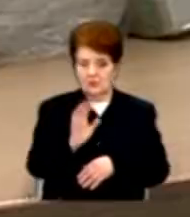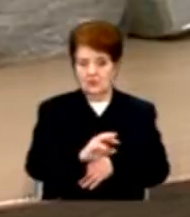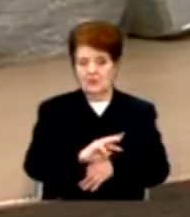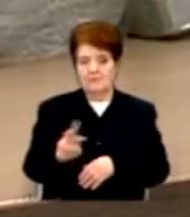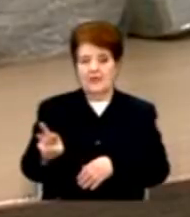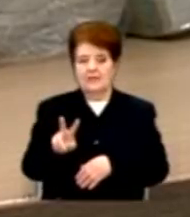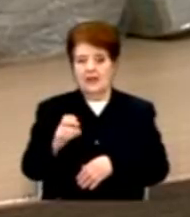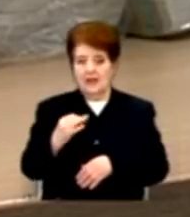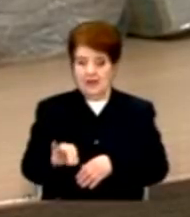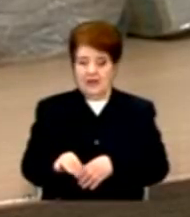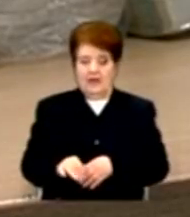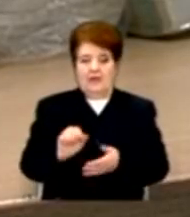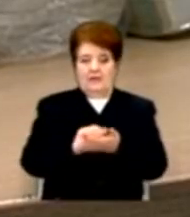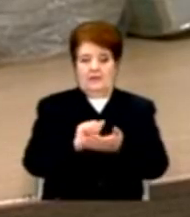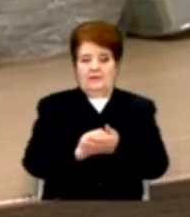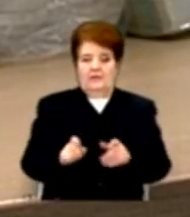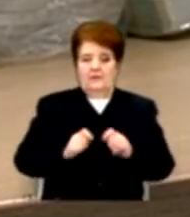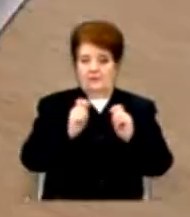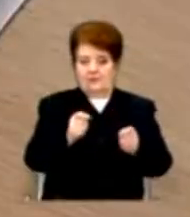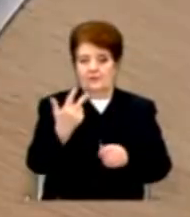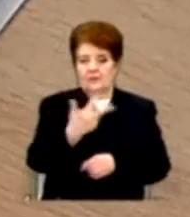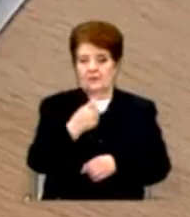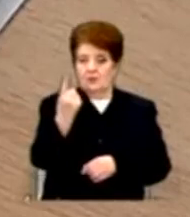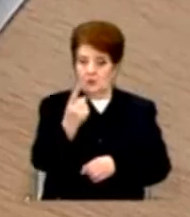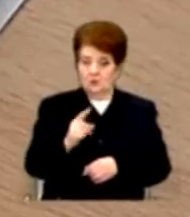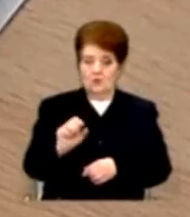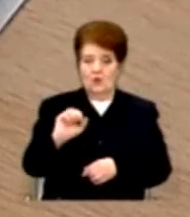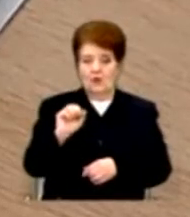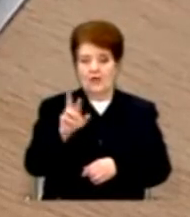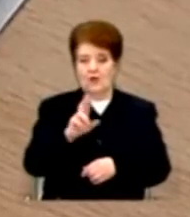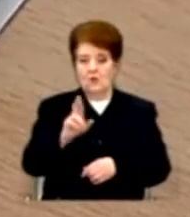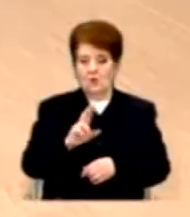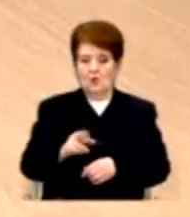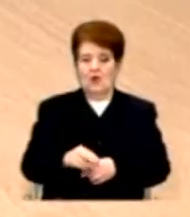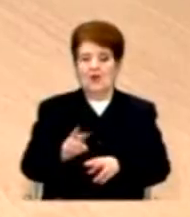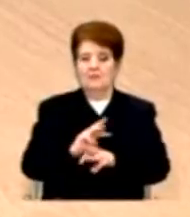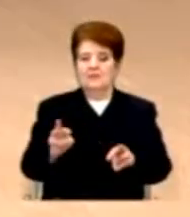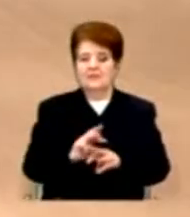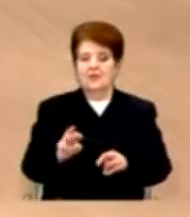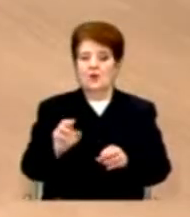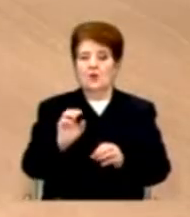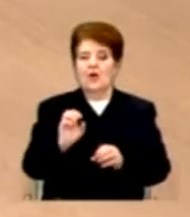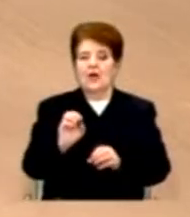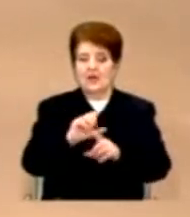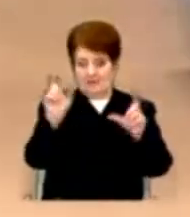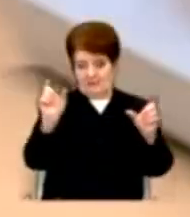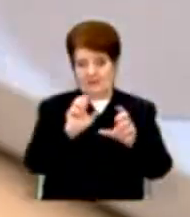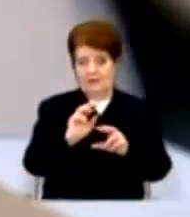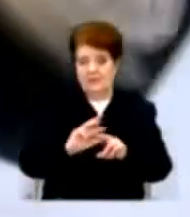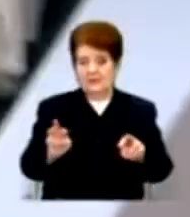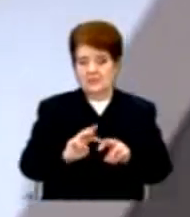de lei. Dosarul poate fi depus până pe 31 ianuarie 2020 la sediul Ministerului Educației, Culturii și